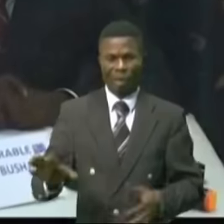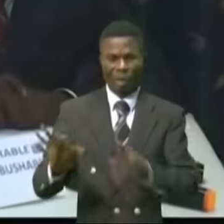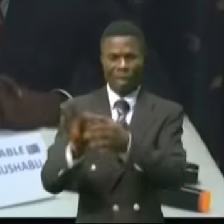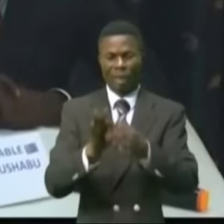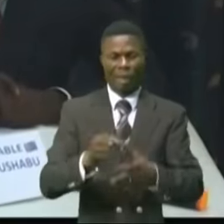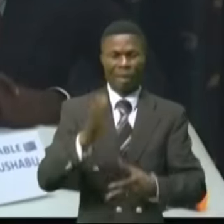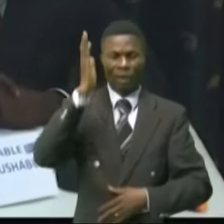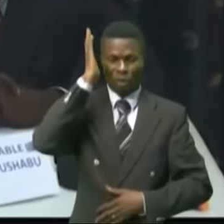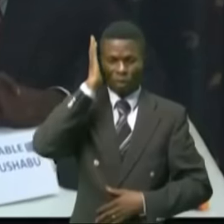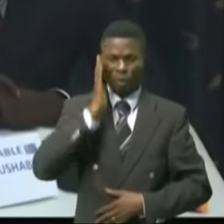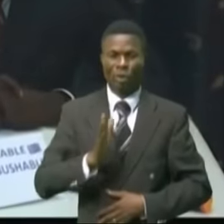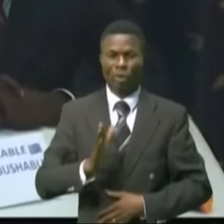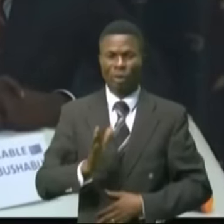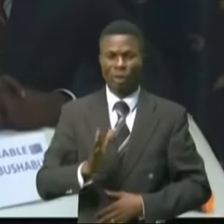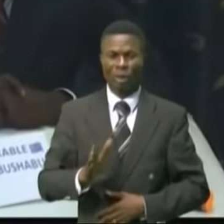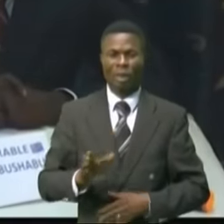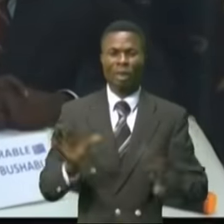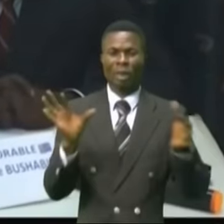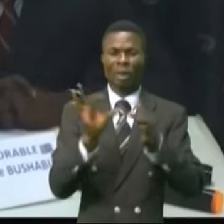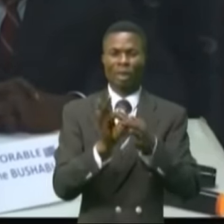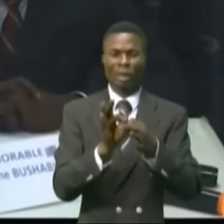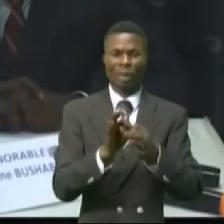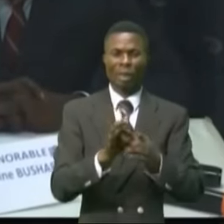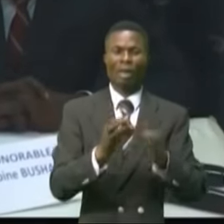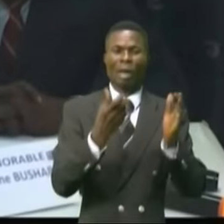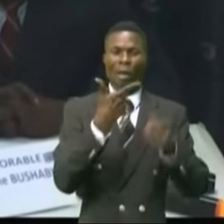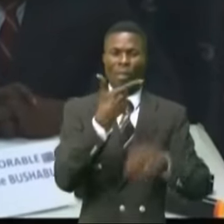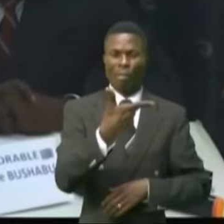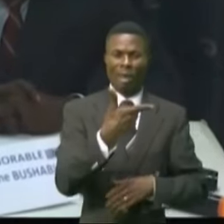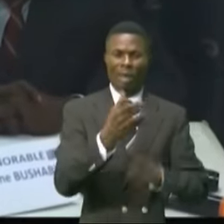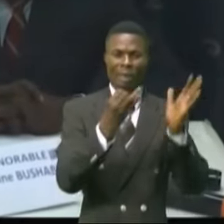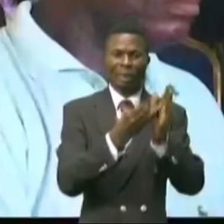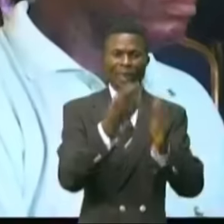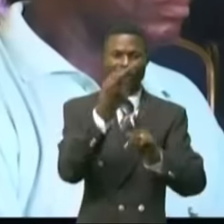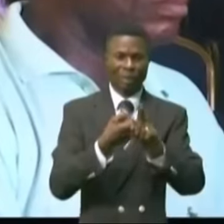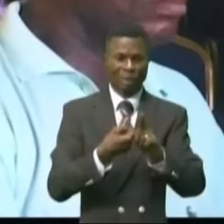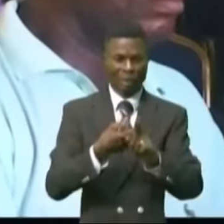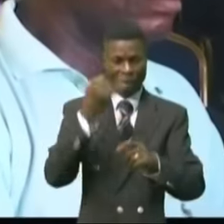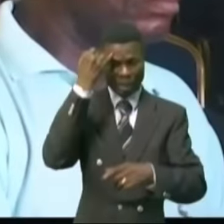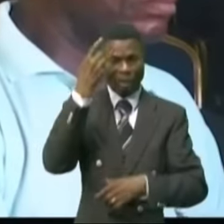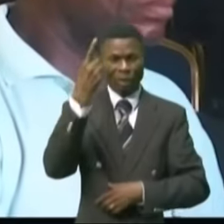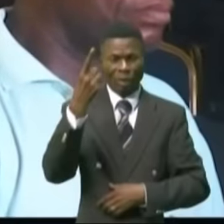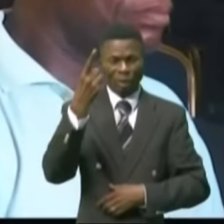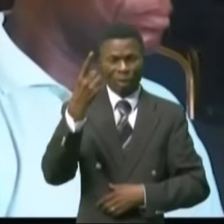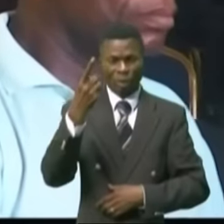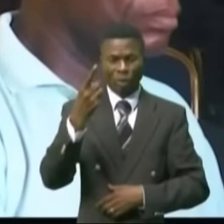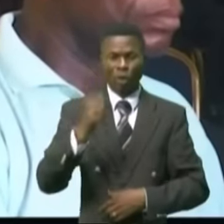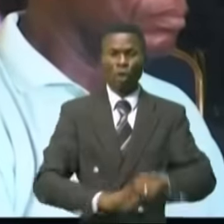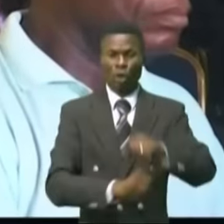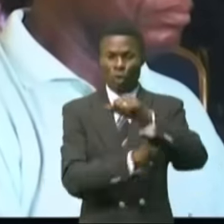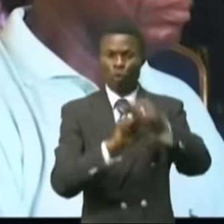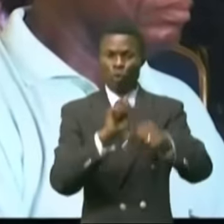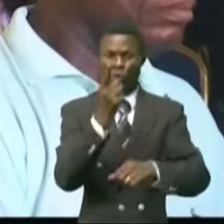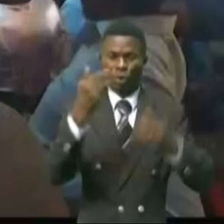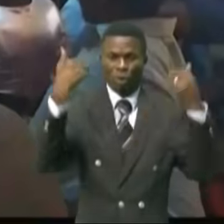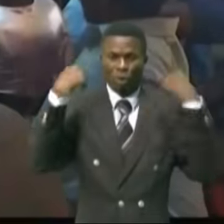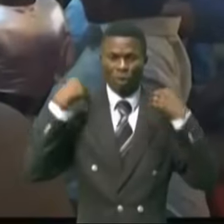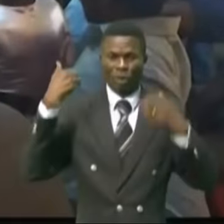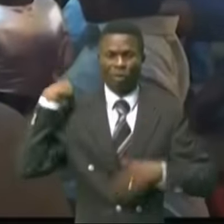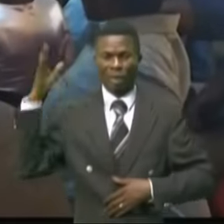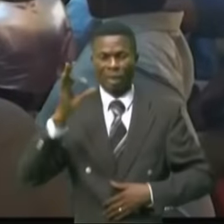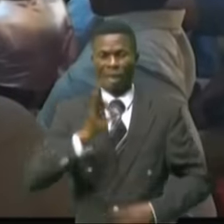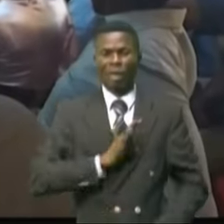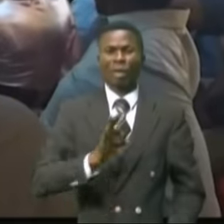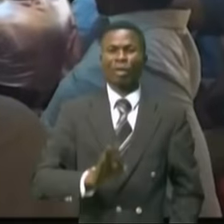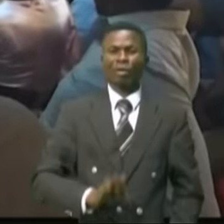sacrée se sont retrouvés ce mardi 7 mai pour une seule cause, réitérer leur soutien au chef de l'État